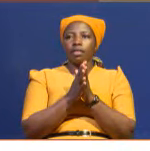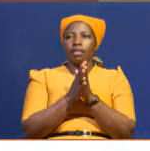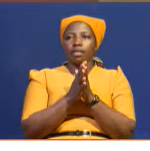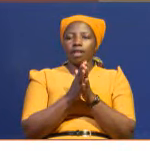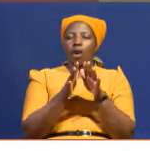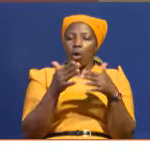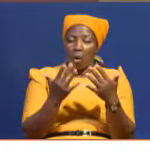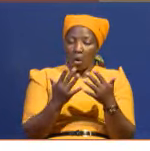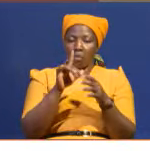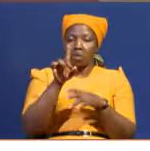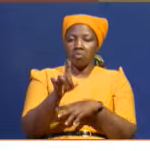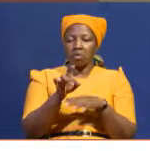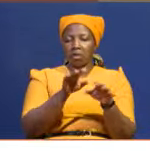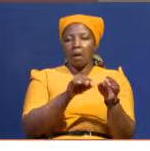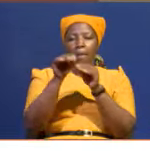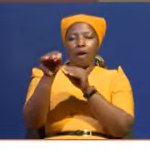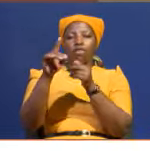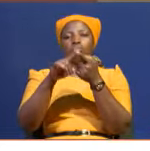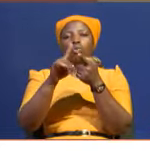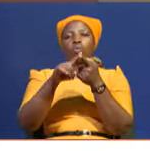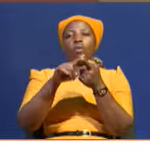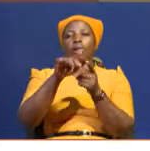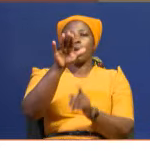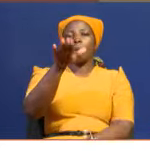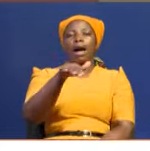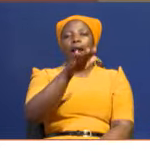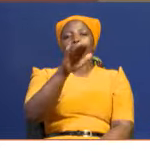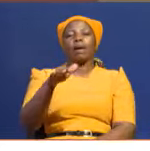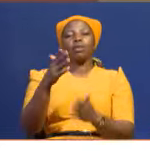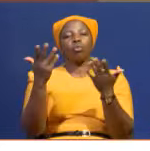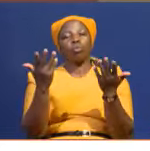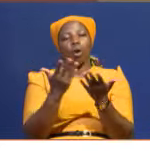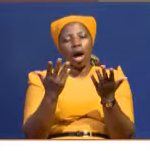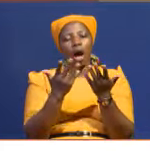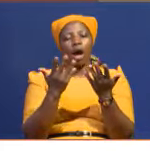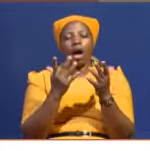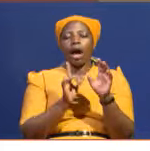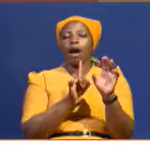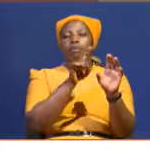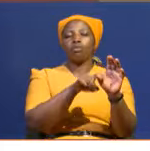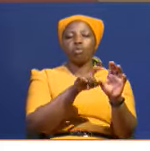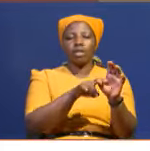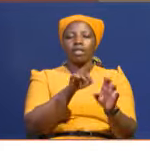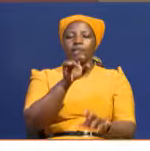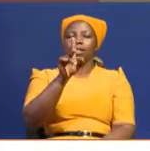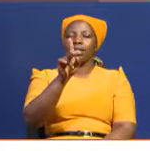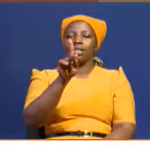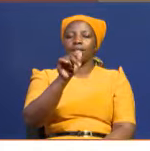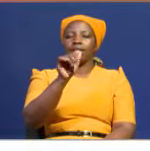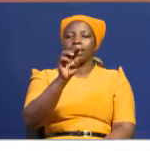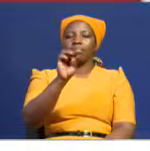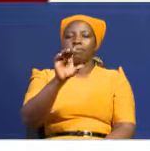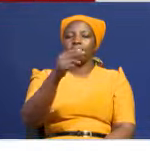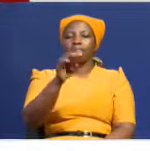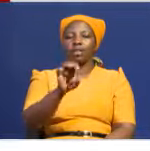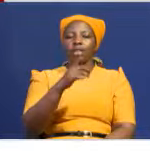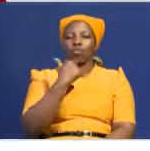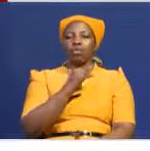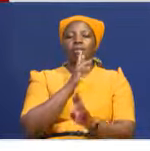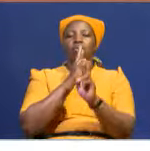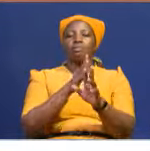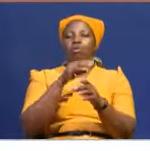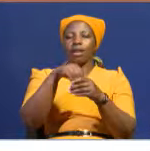Tuelekee kule majengo ya bunge ambapo naarifiwa naungana na mwenzangu Kamche Menza ambaye yuko katika majengo ya